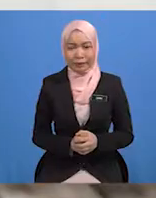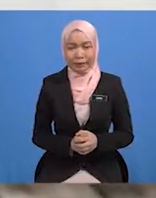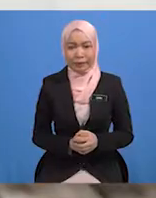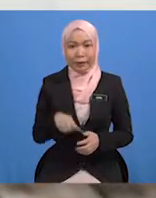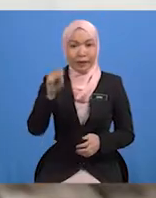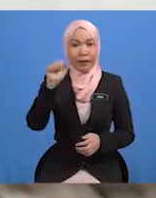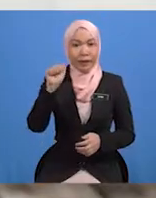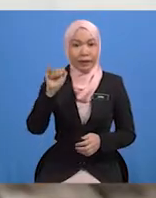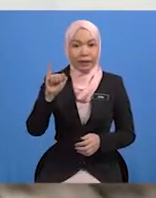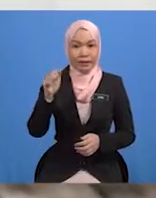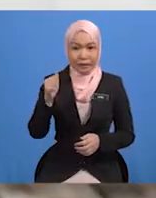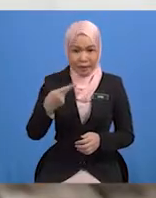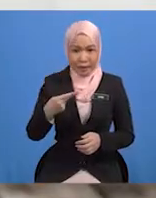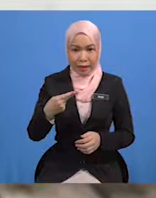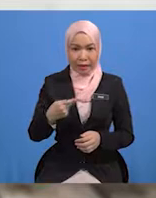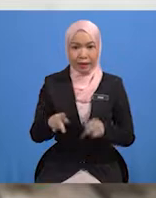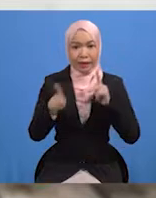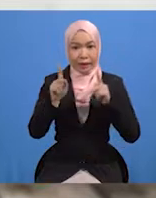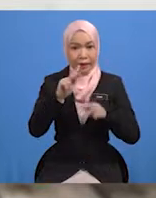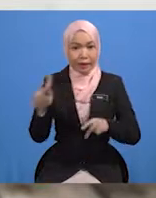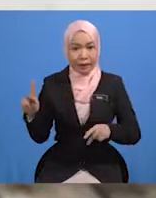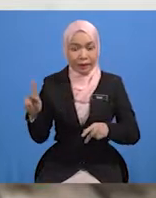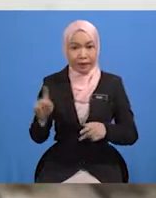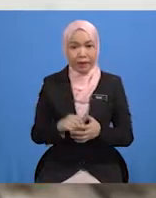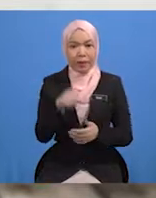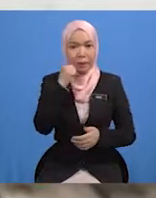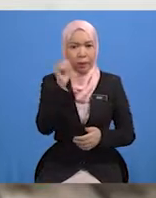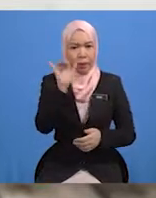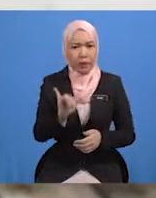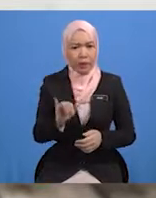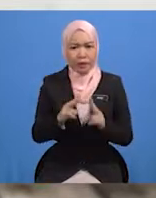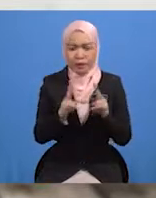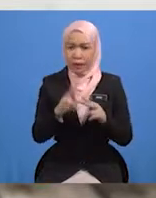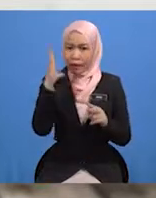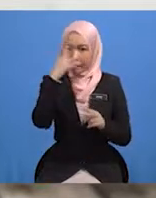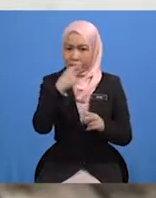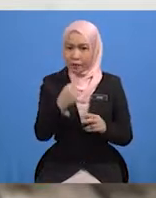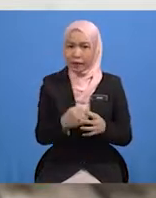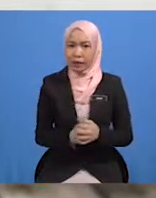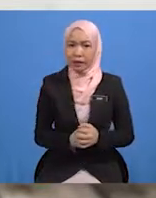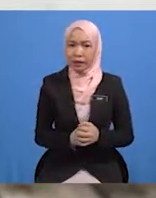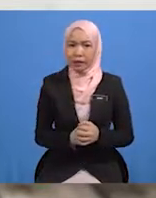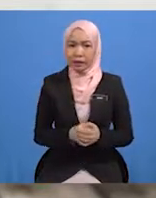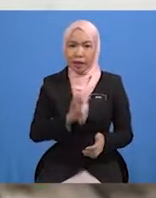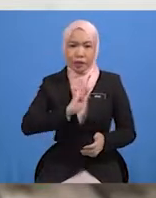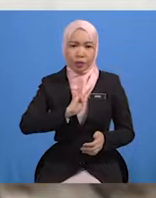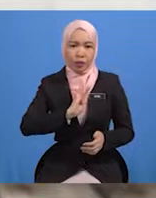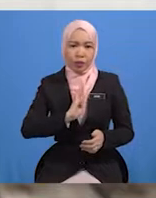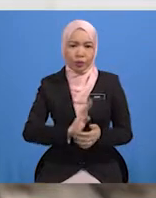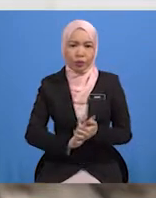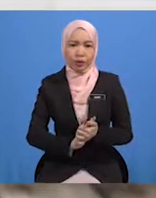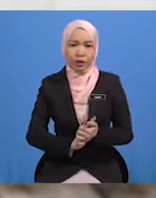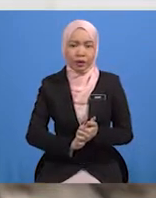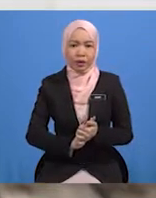Asiah Samiah dikatakan anak dara yang cantik, jelita, berbudi bahasa,